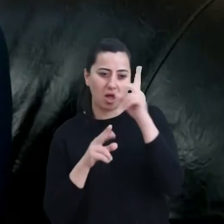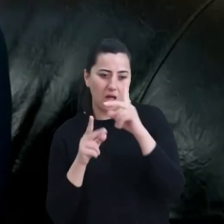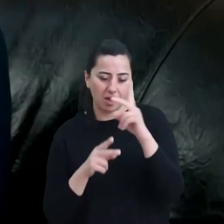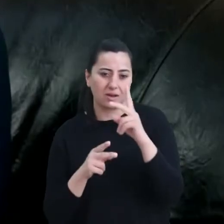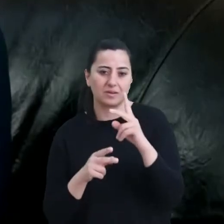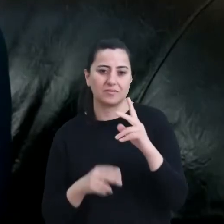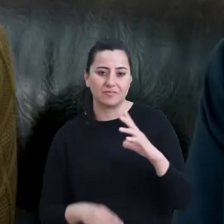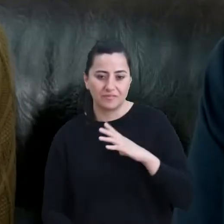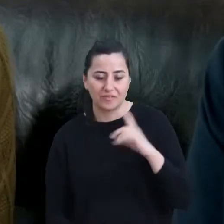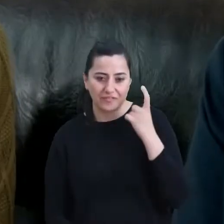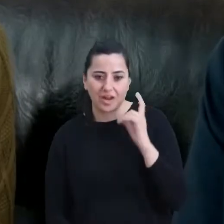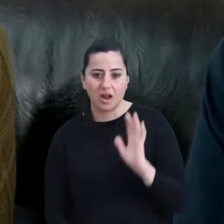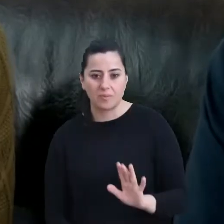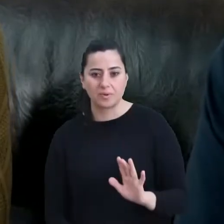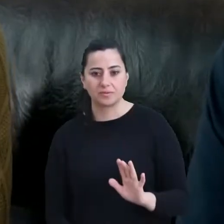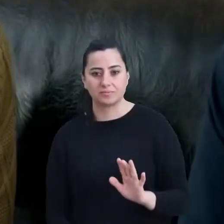fikri var gibi.